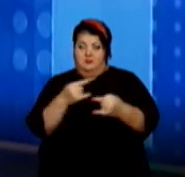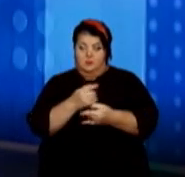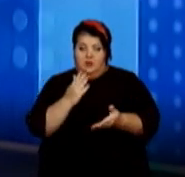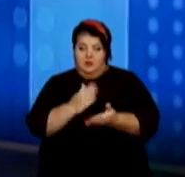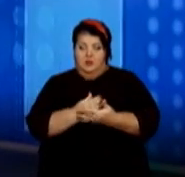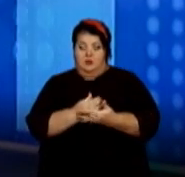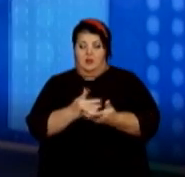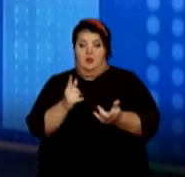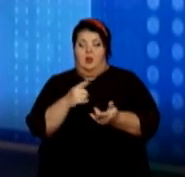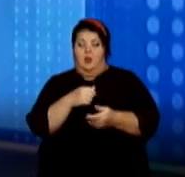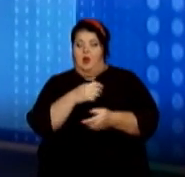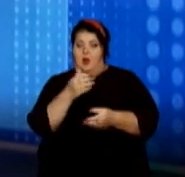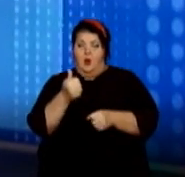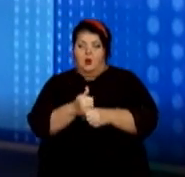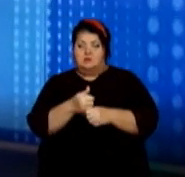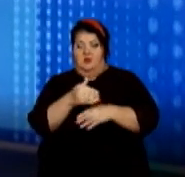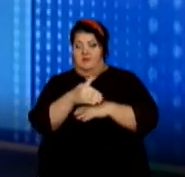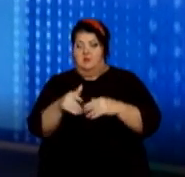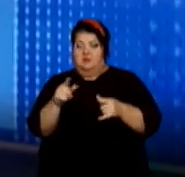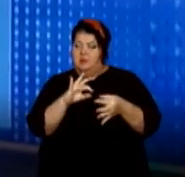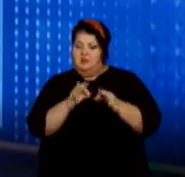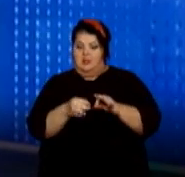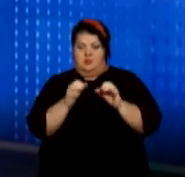там досить такі складні можуть бути рішення.